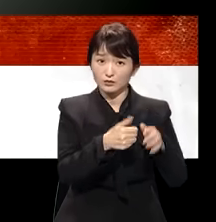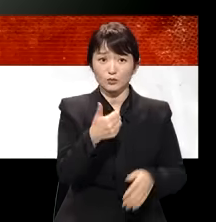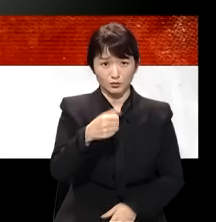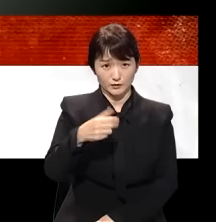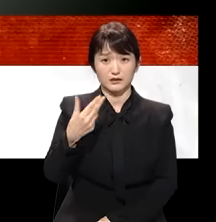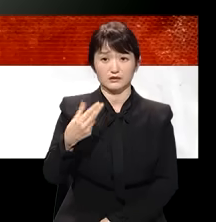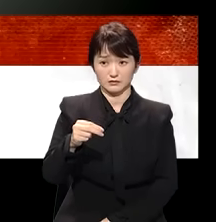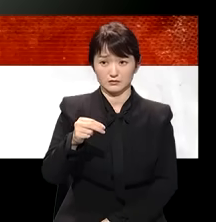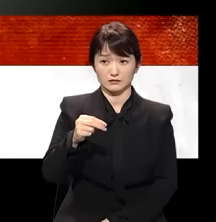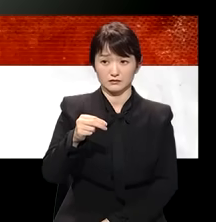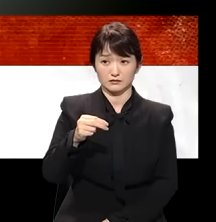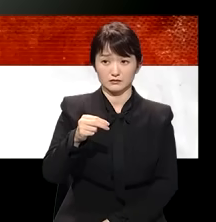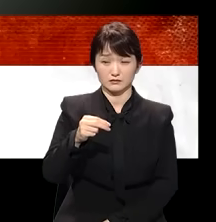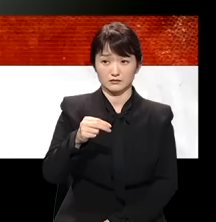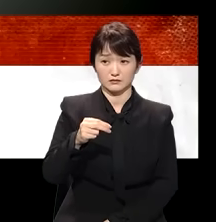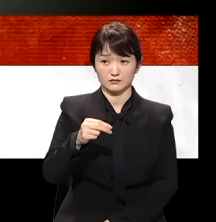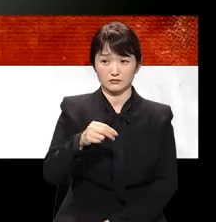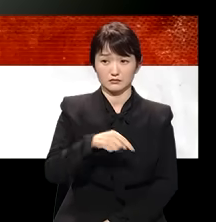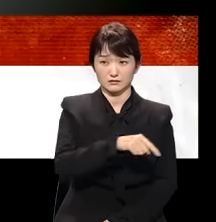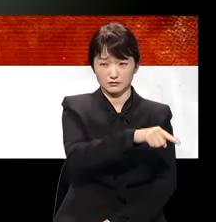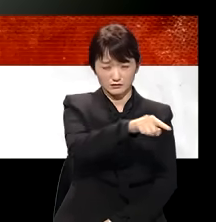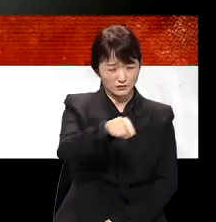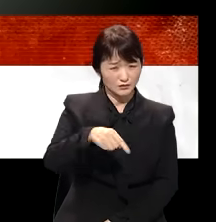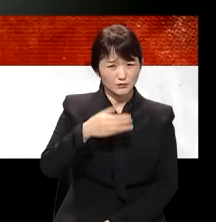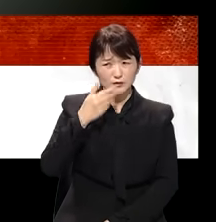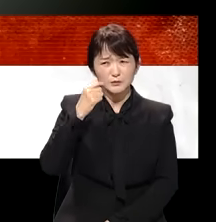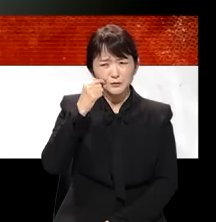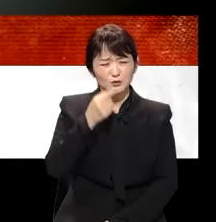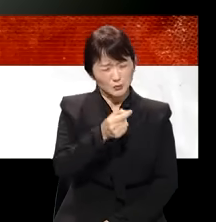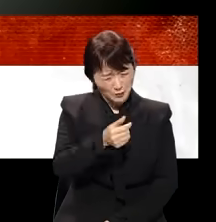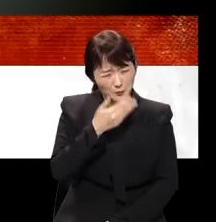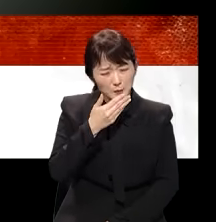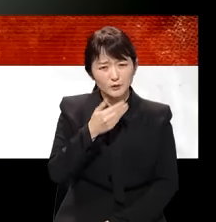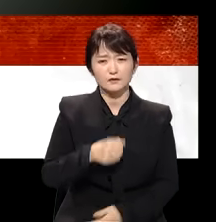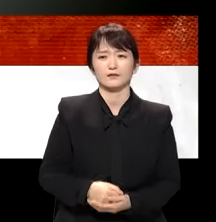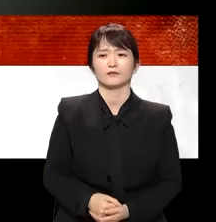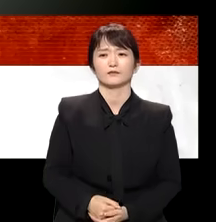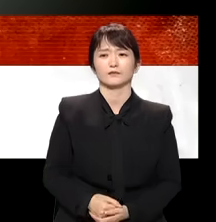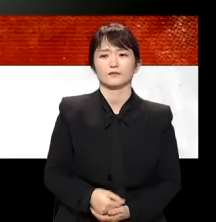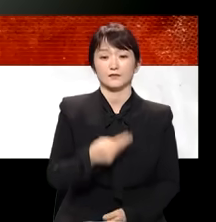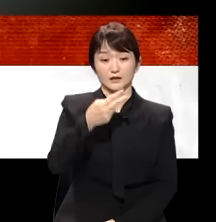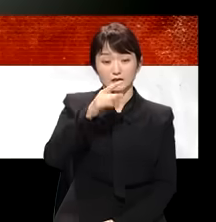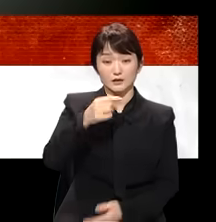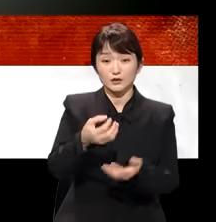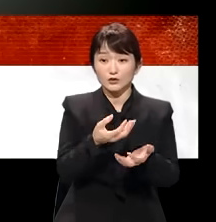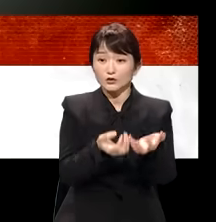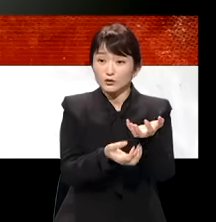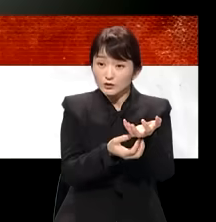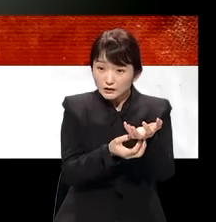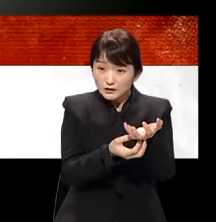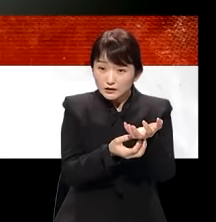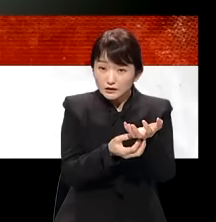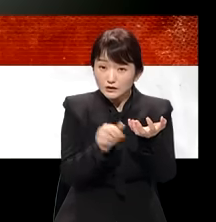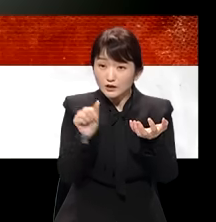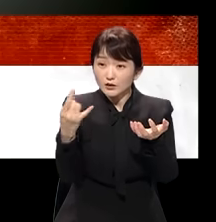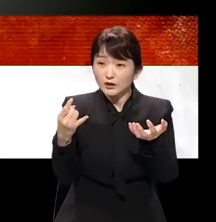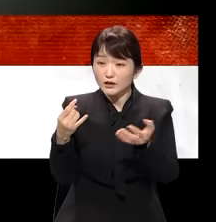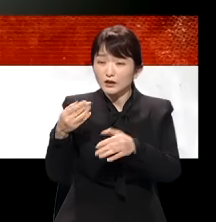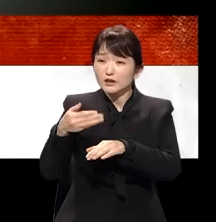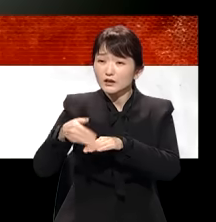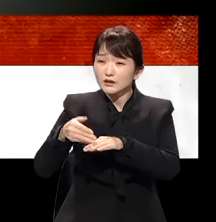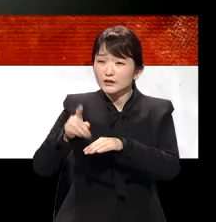원이에요 그니까들이 아 우리 그렇게 못 먹고 조금만 먹겠다 그냥 대구탕 하고 그 10만 원해 주면 안